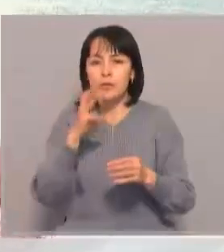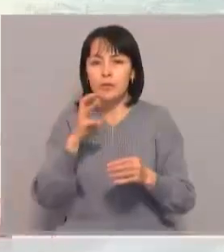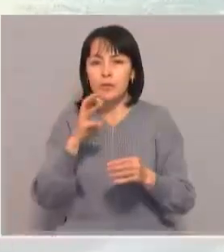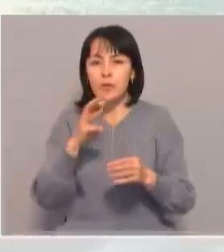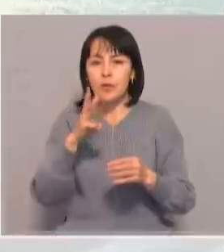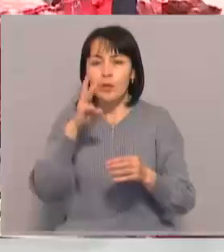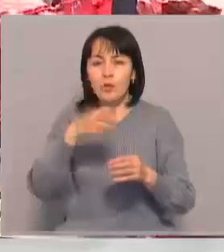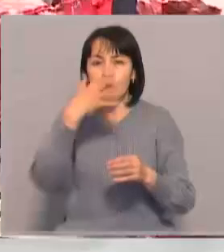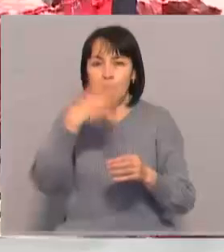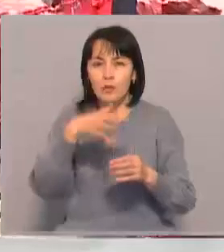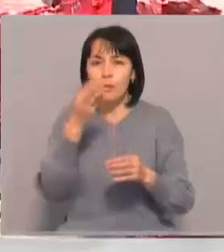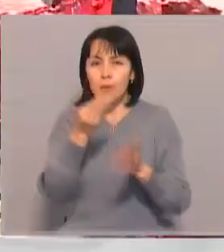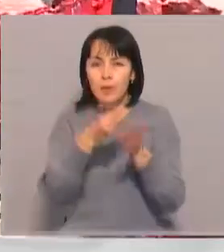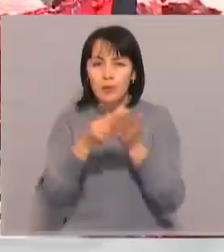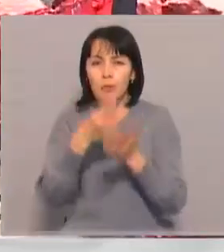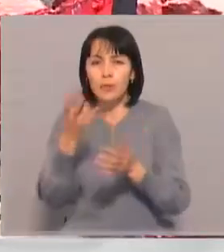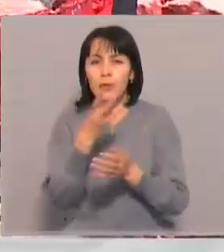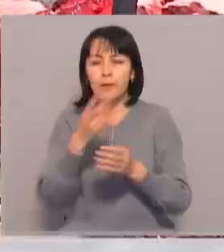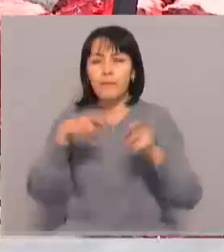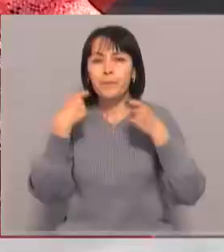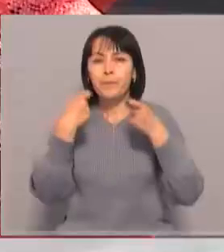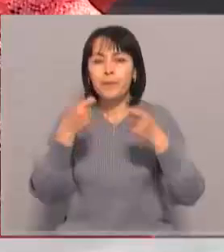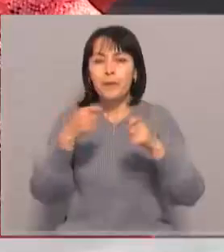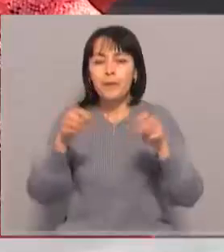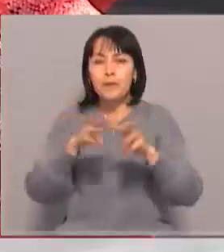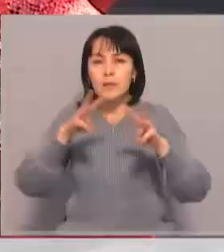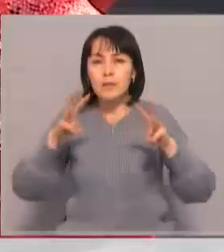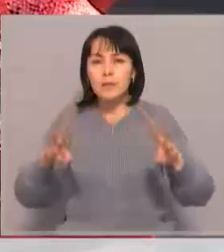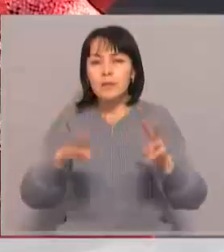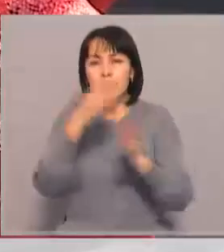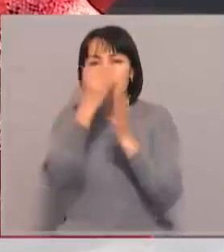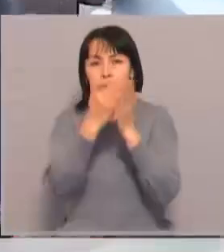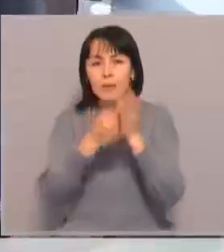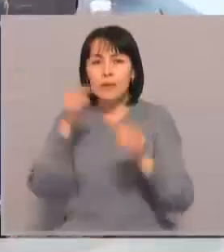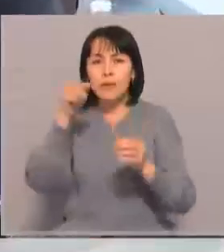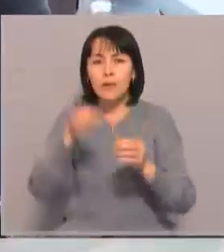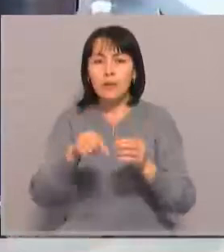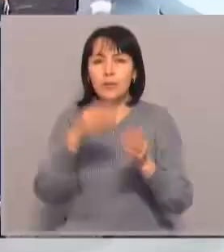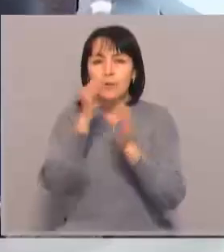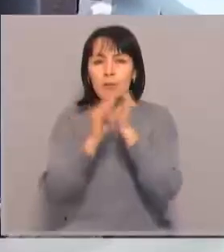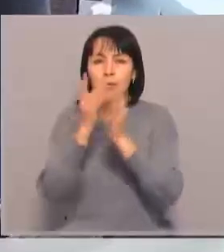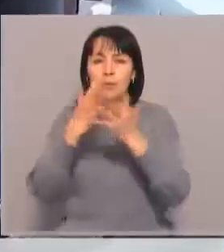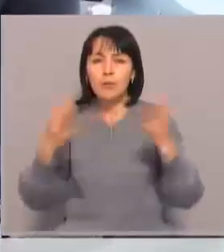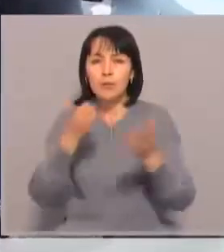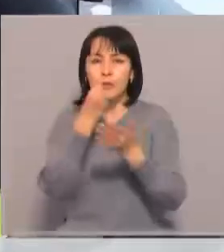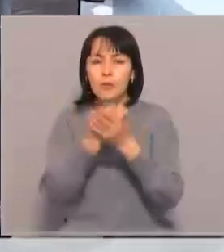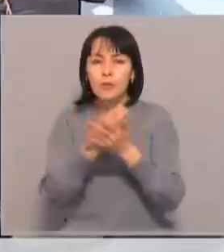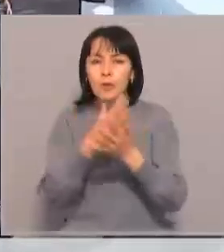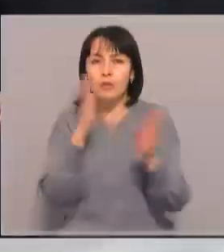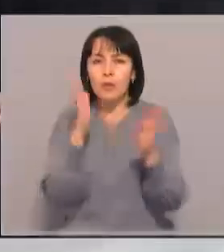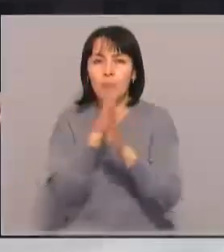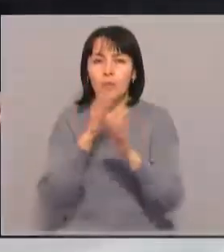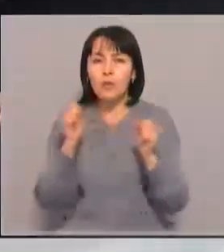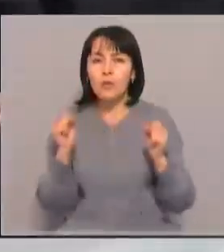керек барғанда. Кемі. Сауда және интеграция министрлігінің мәліметінше, дәл осы көкөніс түрінің қымбаттауына күннің